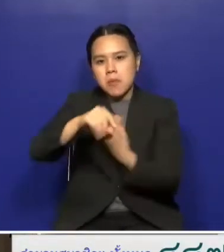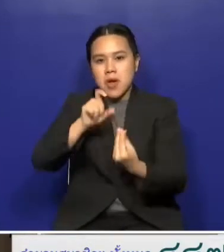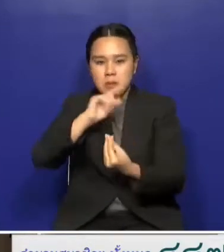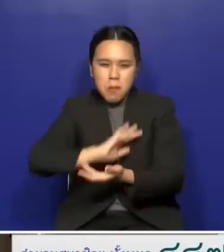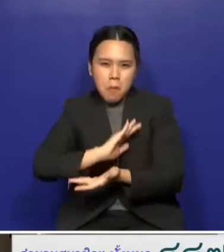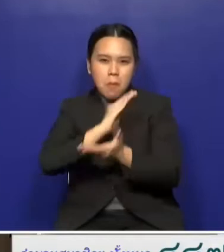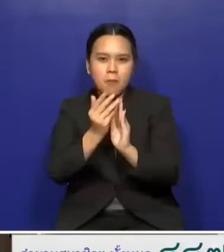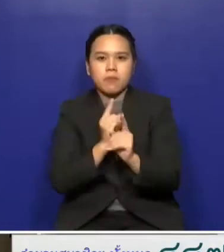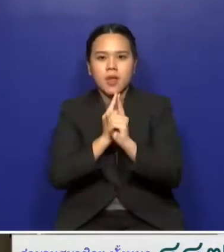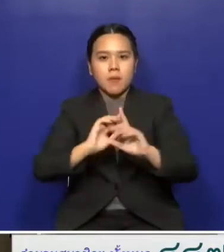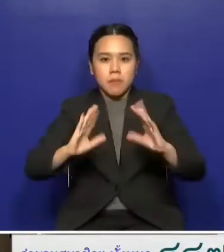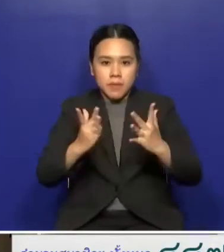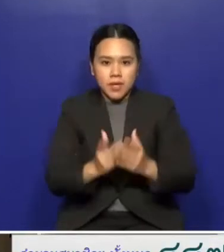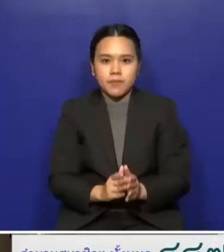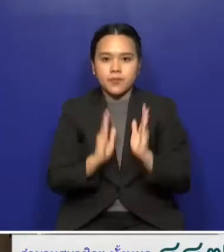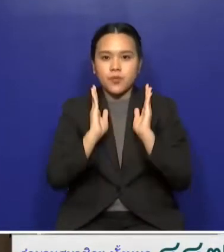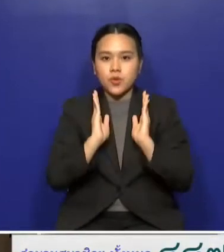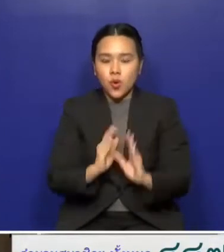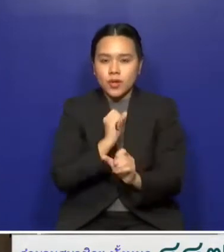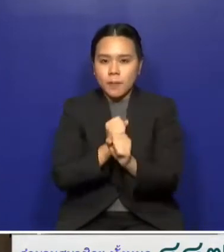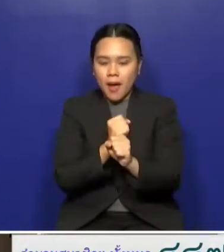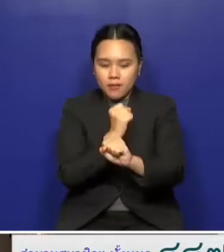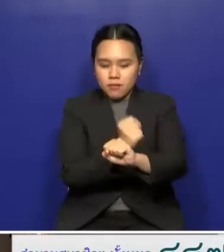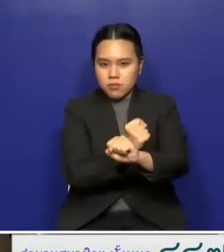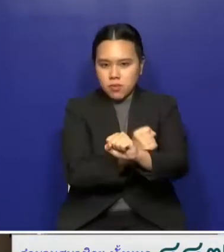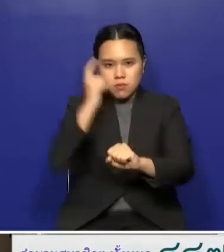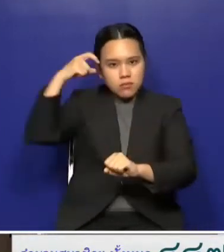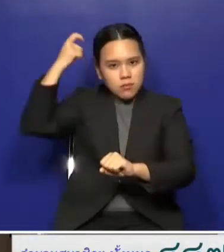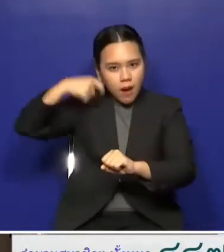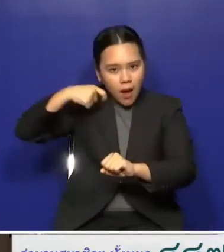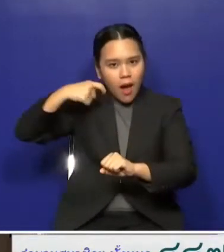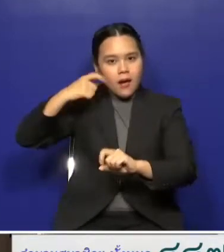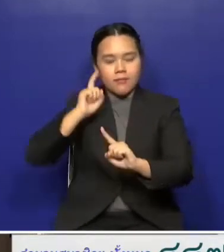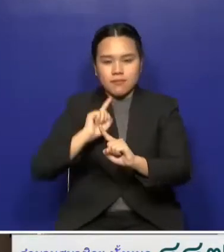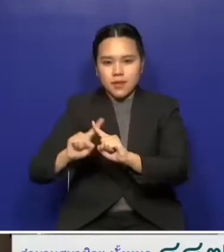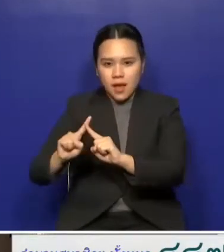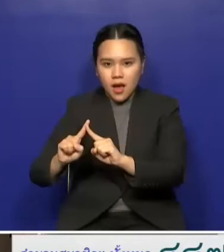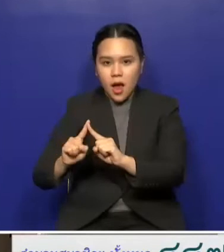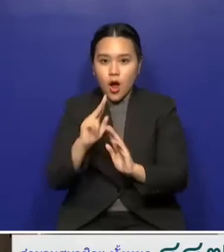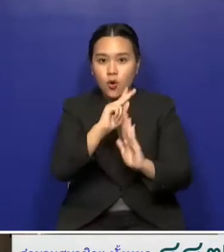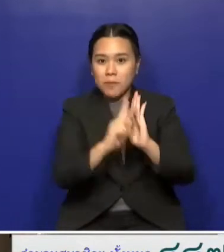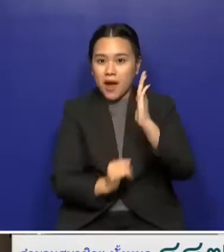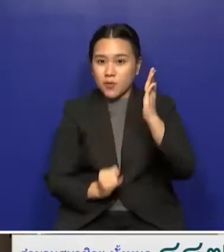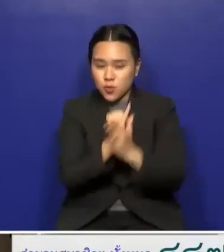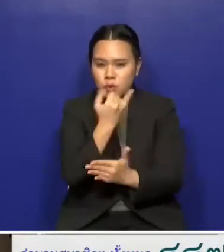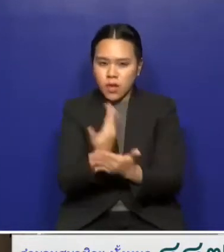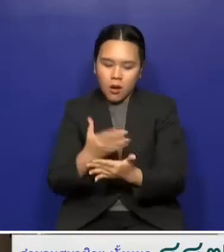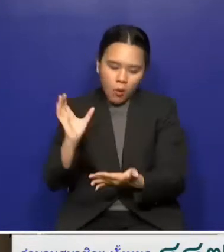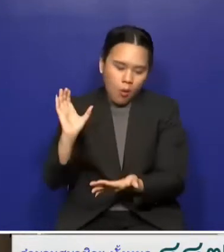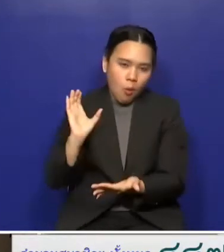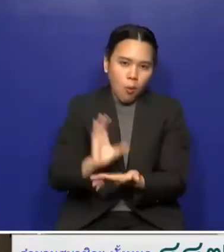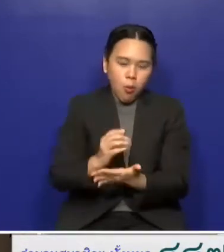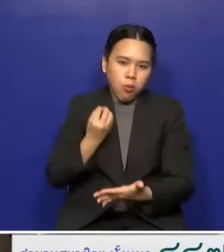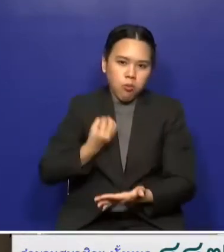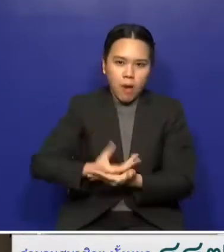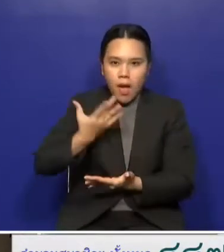การนำเข้าแรงงานต่างด้าวอย่างถูกต้องนั้นที่ควบคุมได้มีต้นทุนที่สูงผลักให้คน